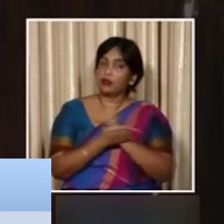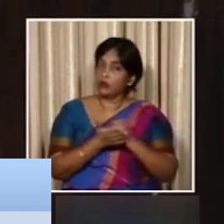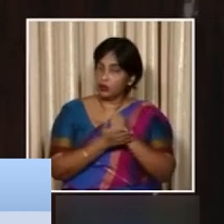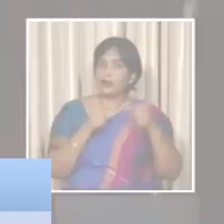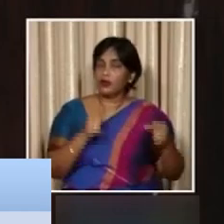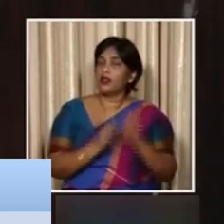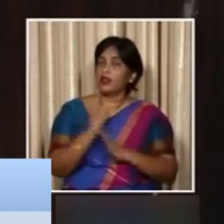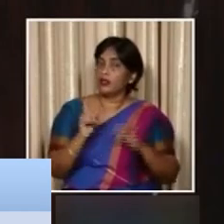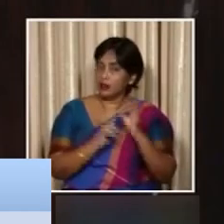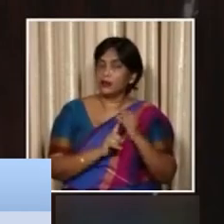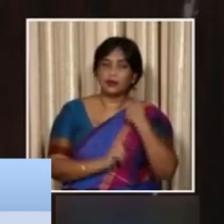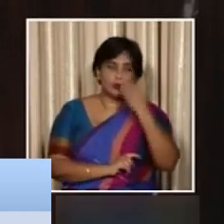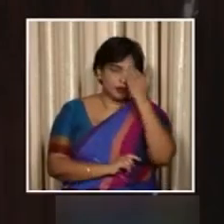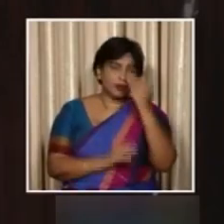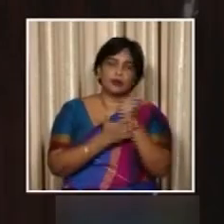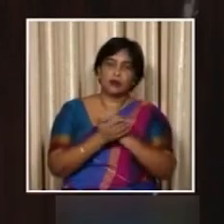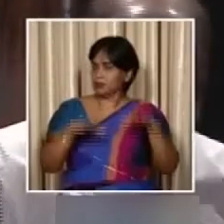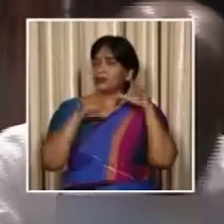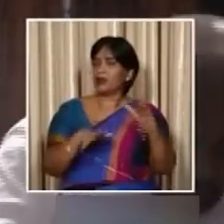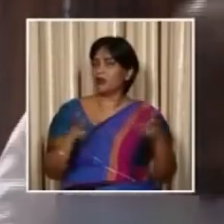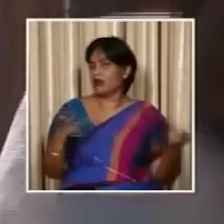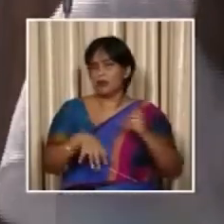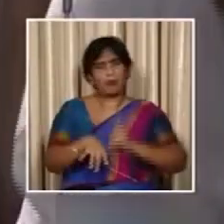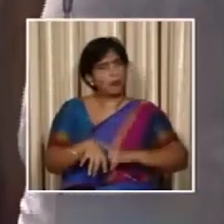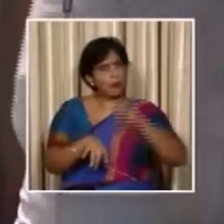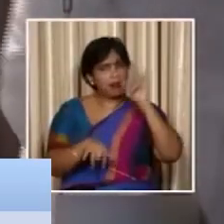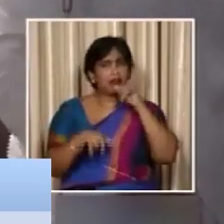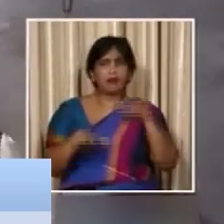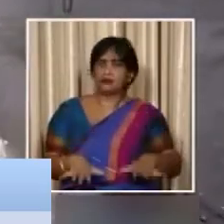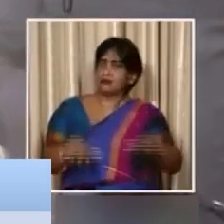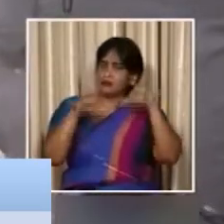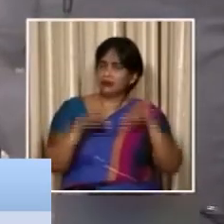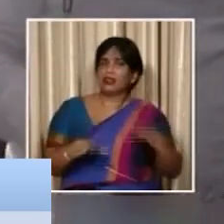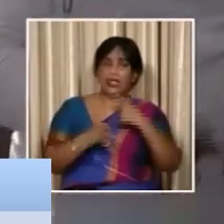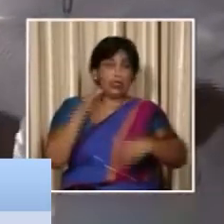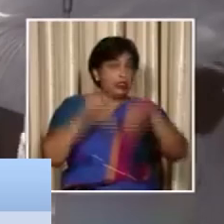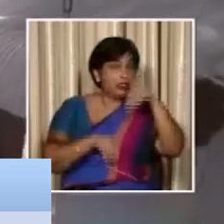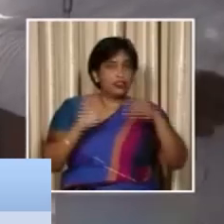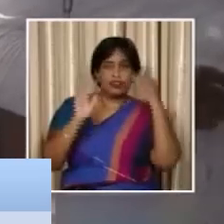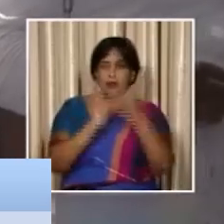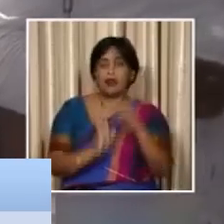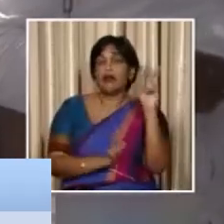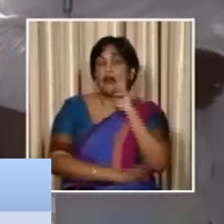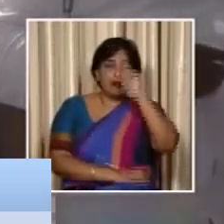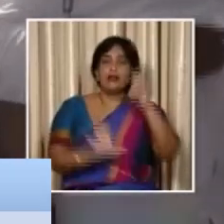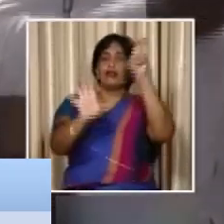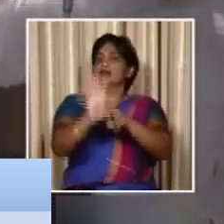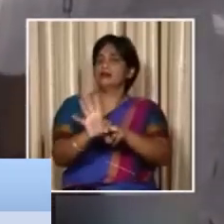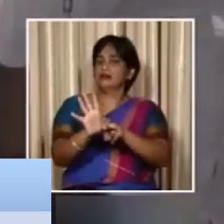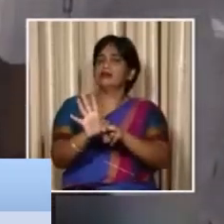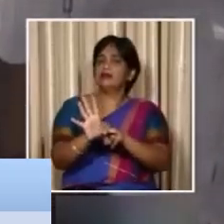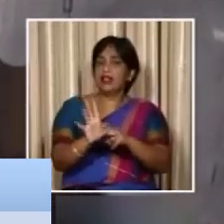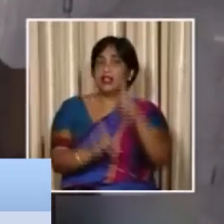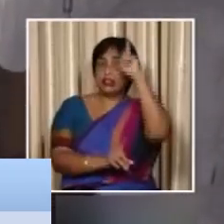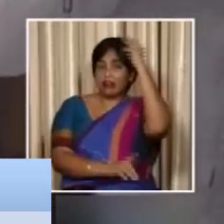විපක්ෂ මන්ත්‍රීවරුත් කරුණාකර හැම කෙනෙක්ම දැනුවත් කරන්න මේ හැම ගම් වතුරක් වෙනකොට මම මේක දේශපාලනය කරනවා නෙමෙයි රනිල් වික්‍රමසිංහ මහත්තයා මුල් පුටුවේ අර දේව